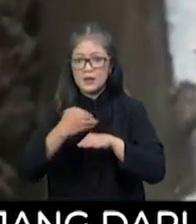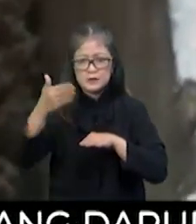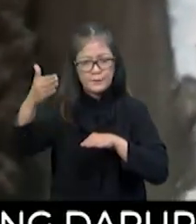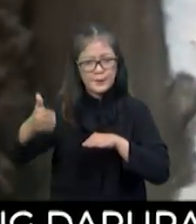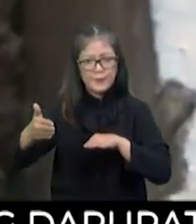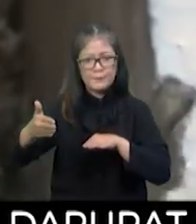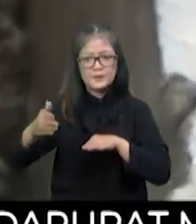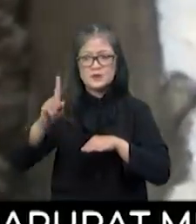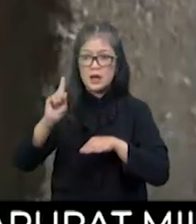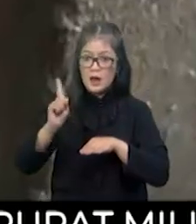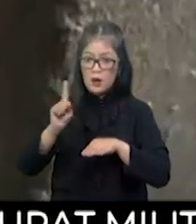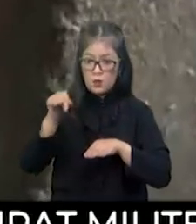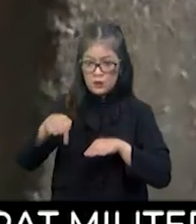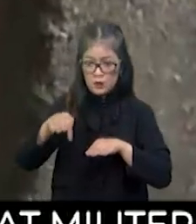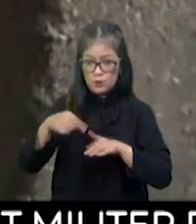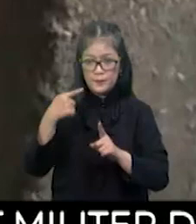terhadap ternak yang terjangkit.